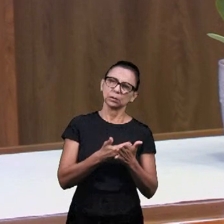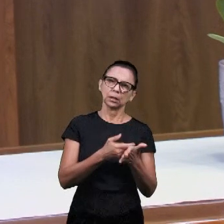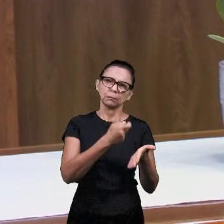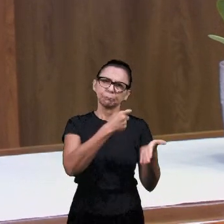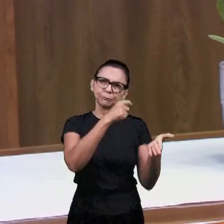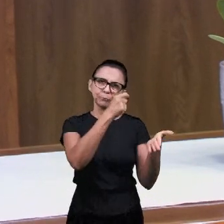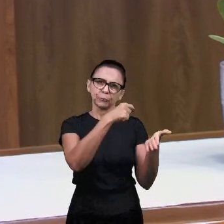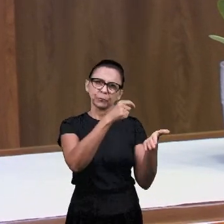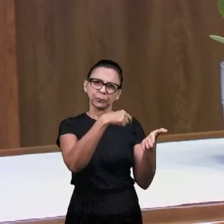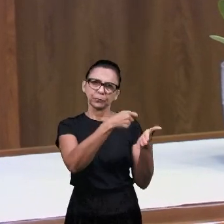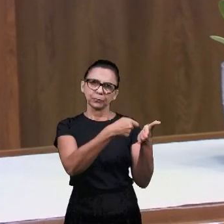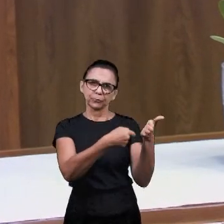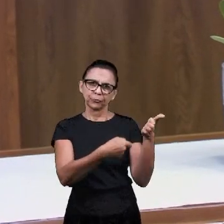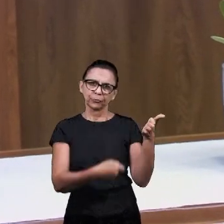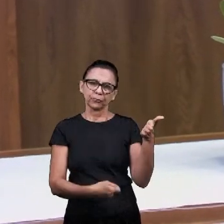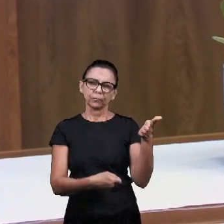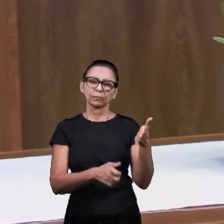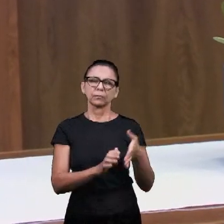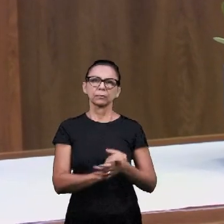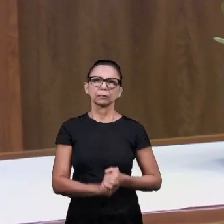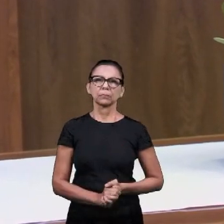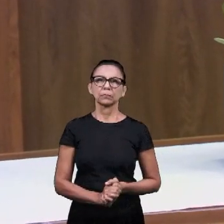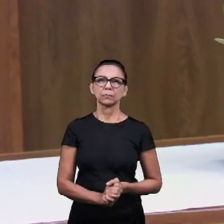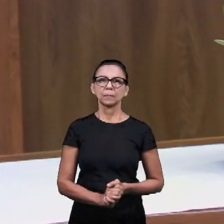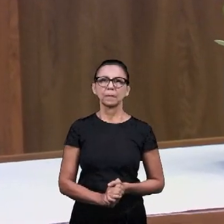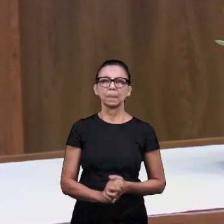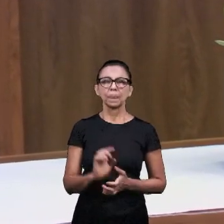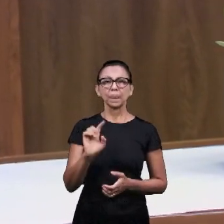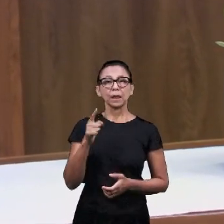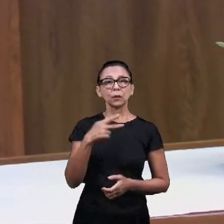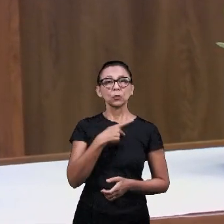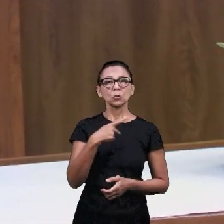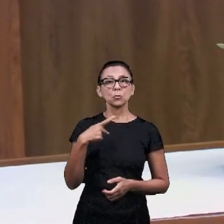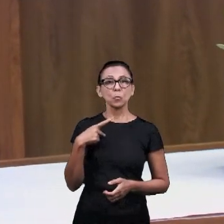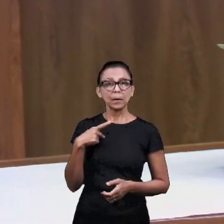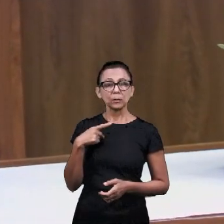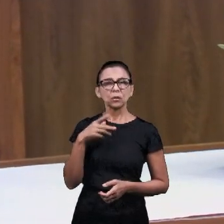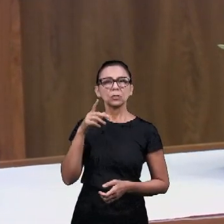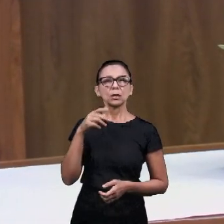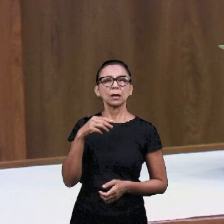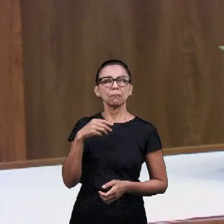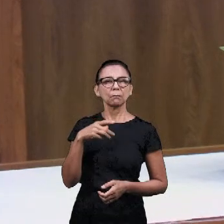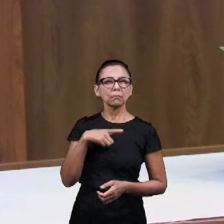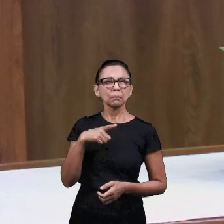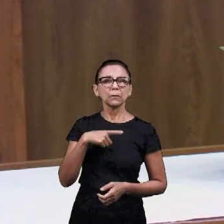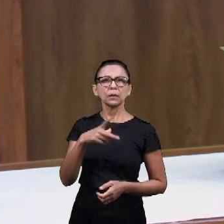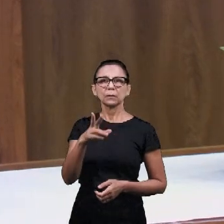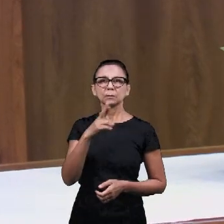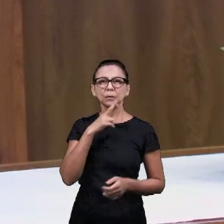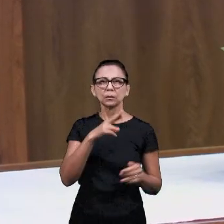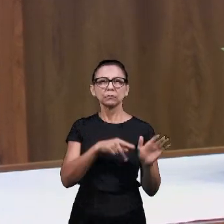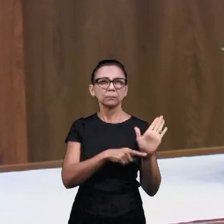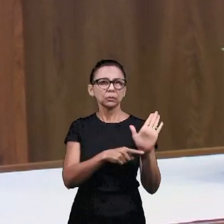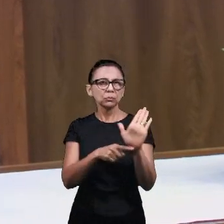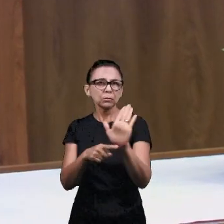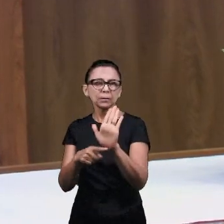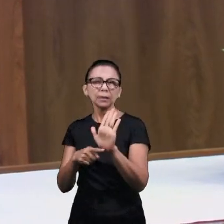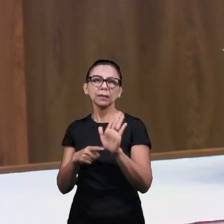notes. Et quand les pasteurs auront les réponses, vont aider les frères à